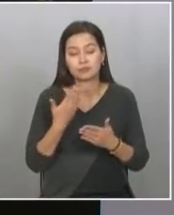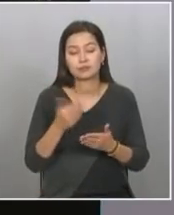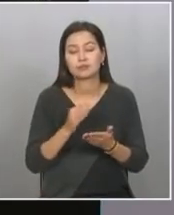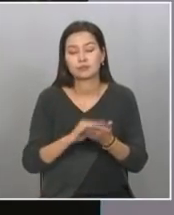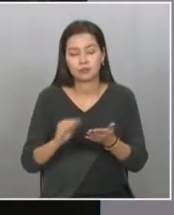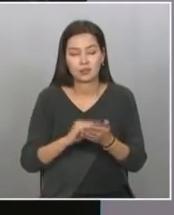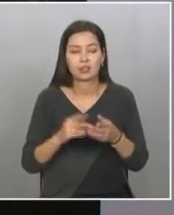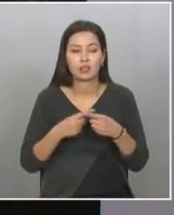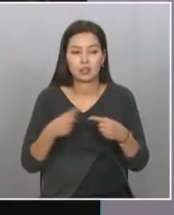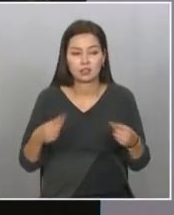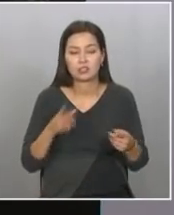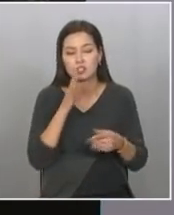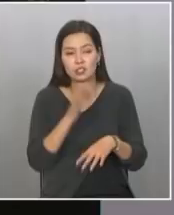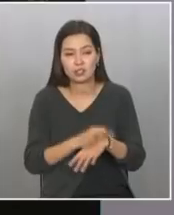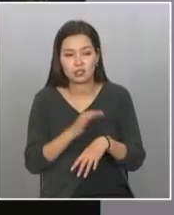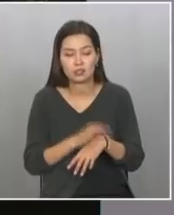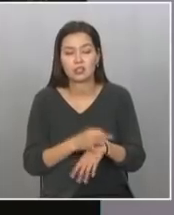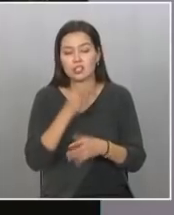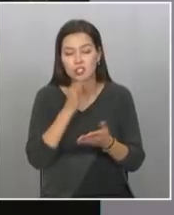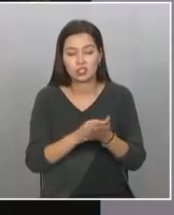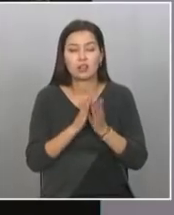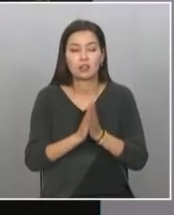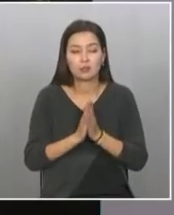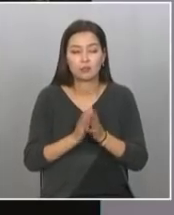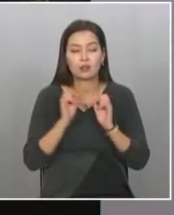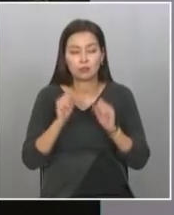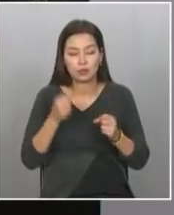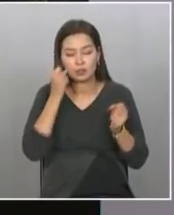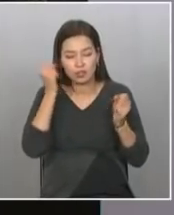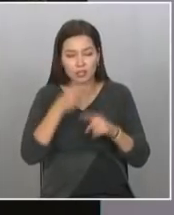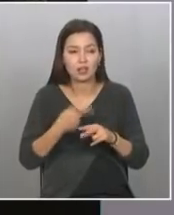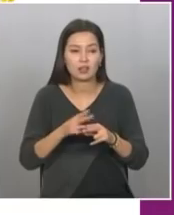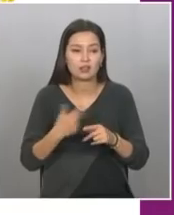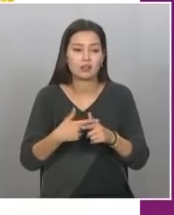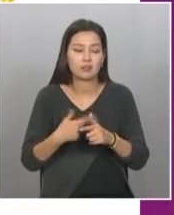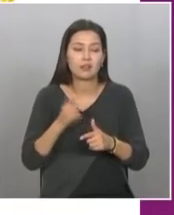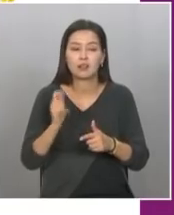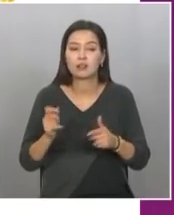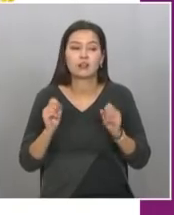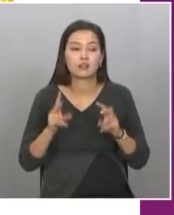разные часы. Скажите, ребята, а как можно назвать это стихотворение?